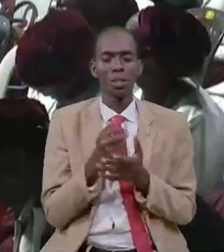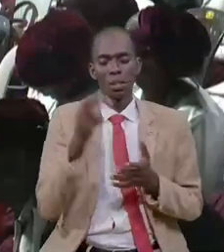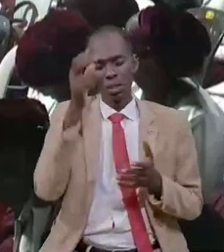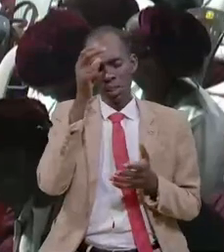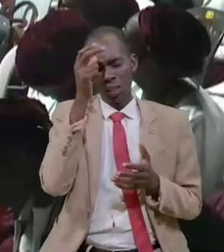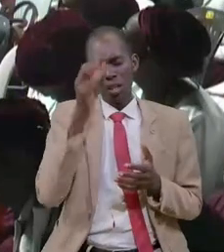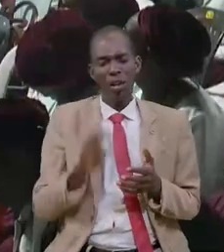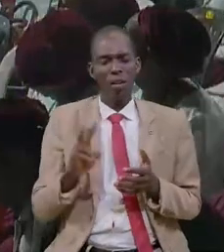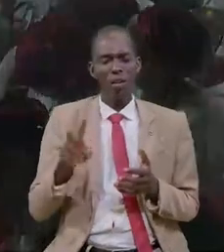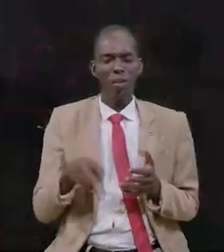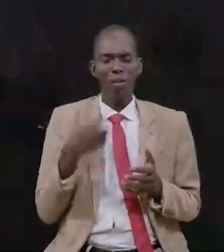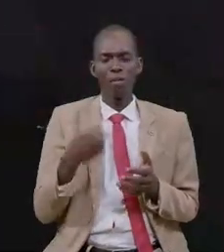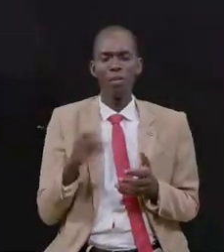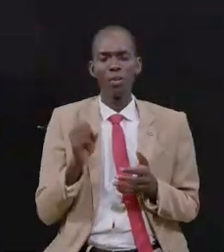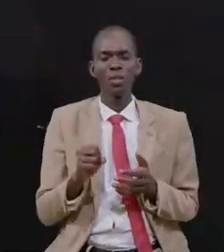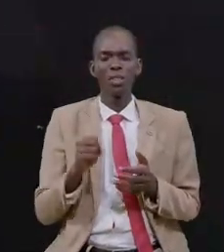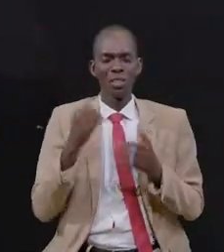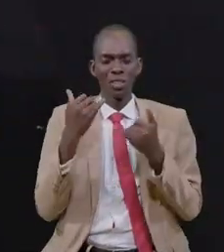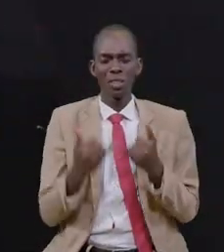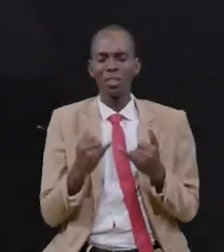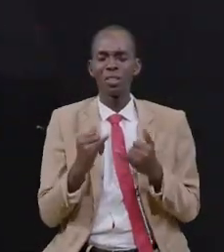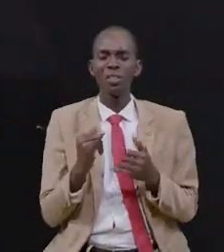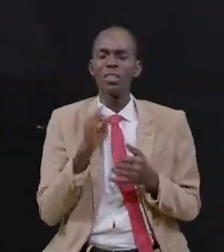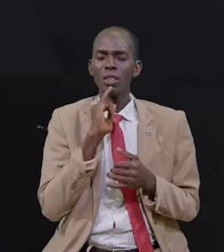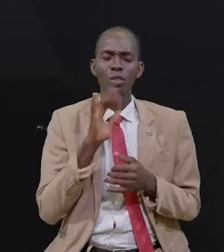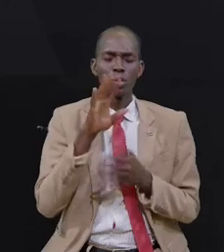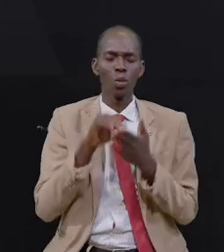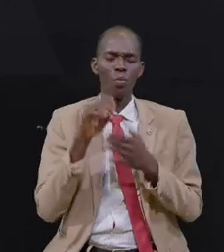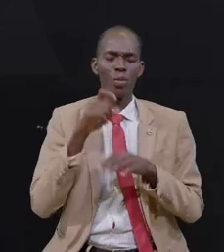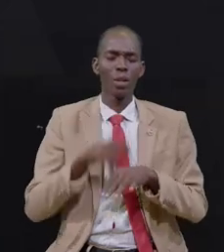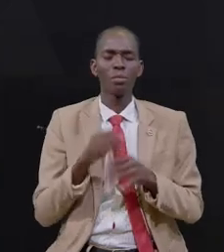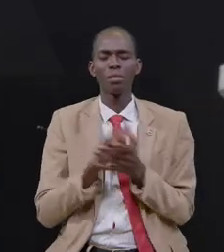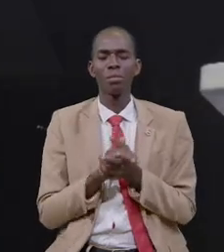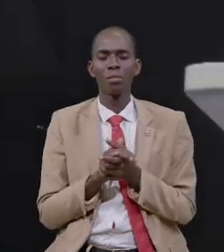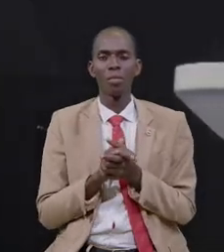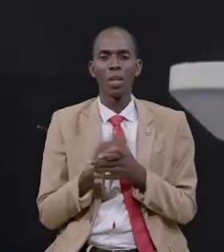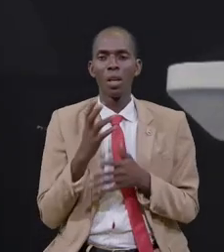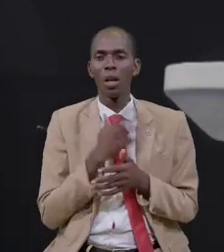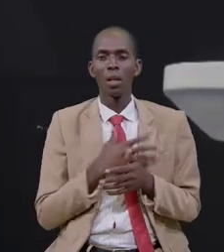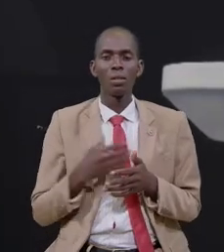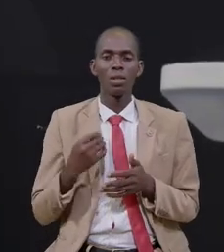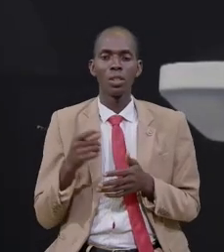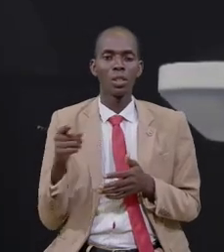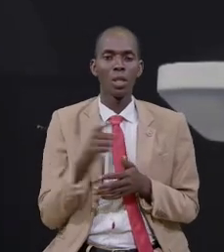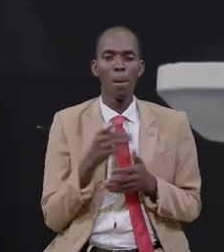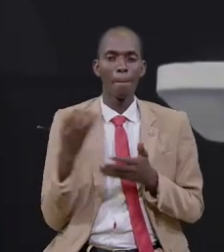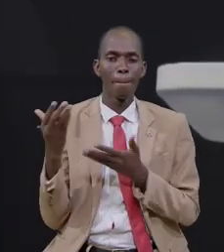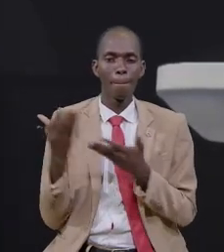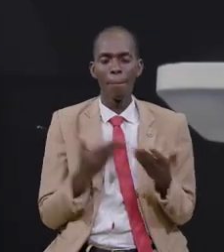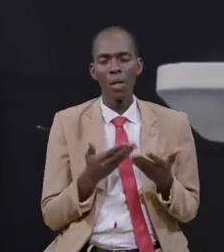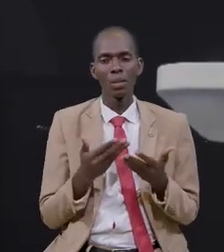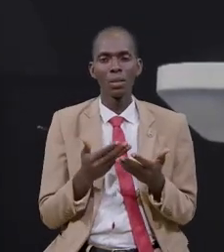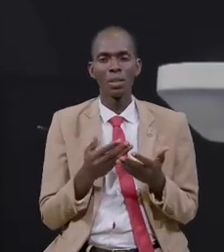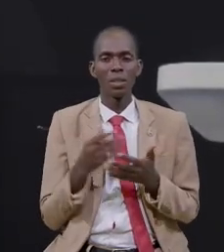Satan pensait que ton heure est finie. Et il a envoyé